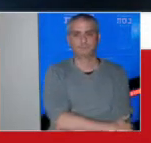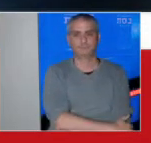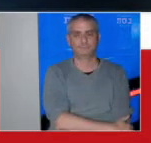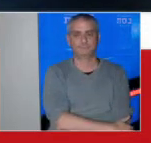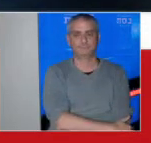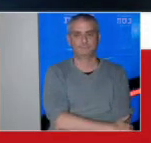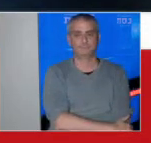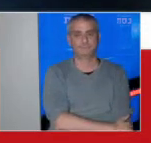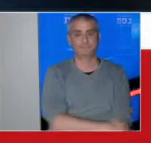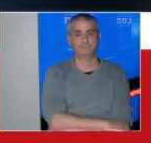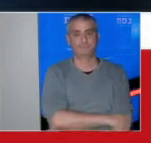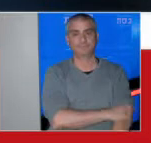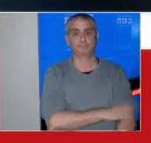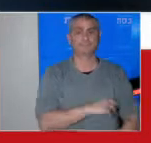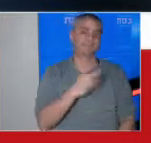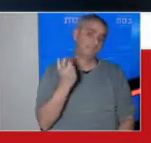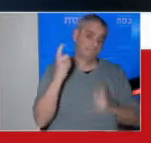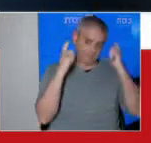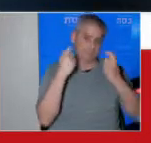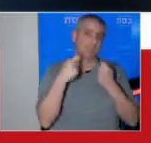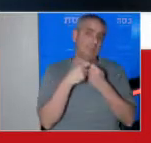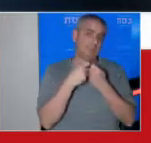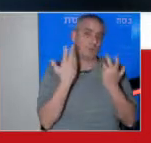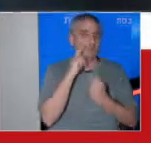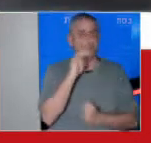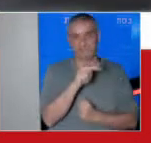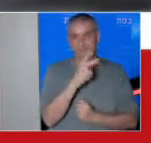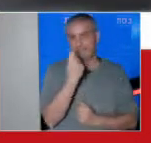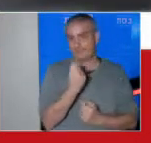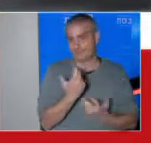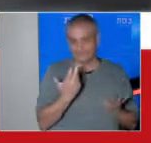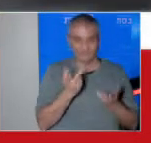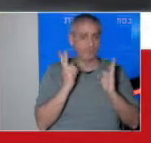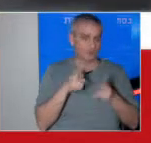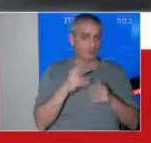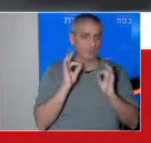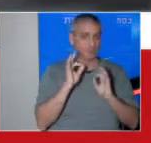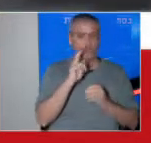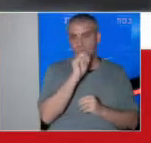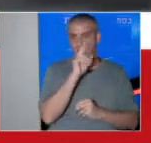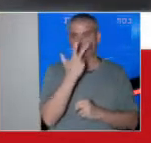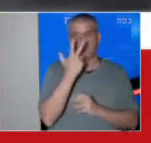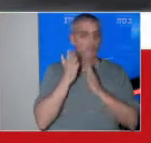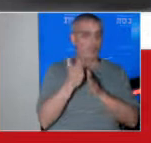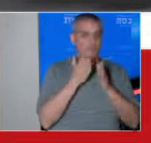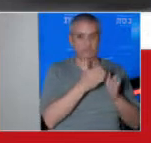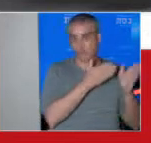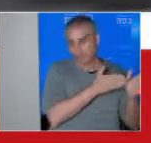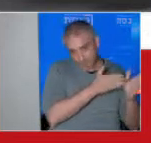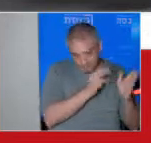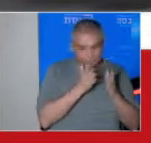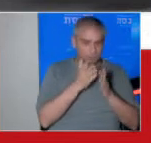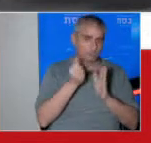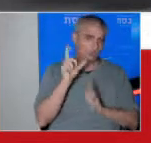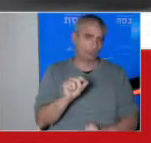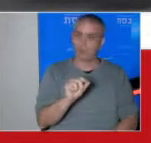כן, אז דיסני קצת יותר, תלוי איך מסתכלים על המחיר, כי יש, בנטפליקס יש שלושה מסלולים, יש מסלול